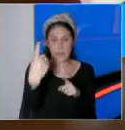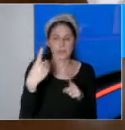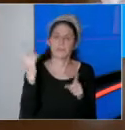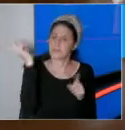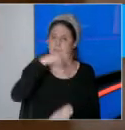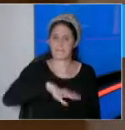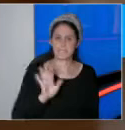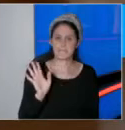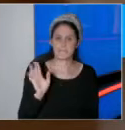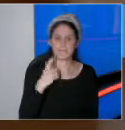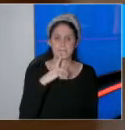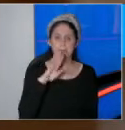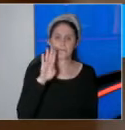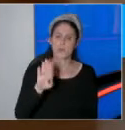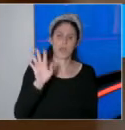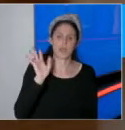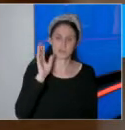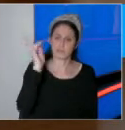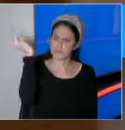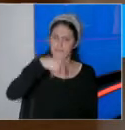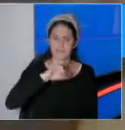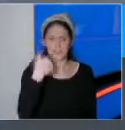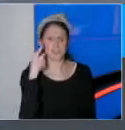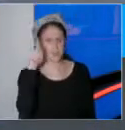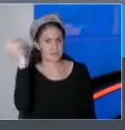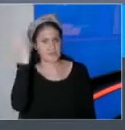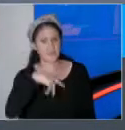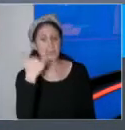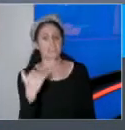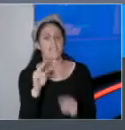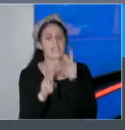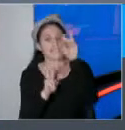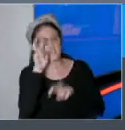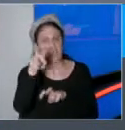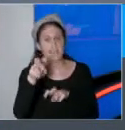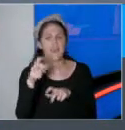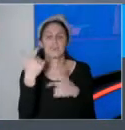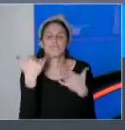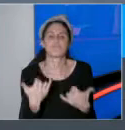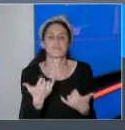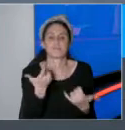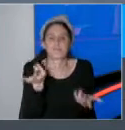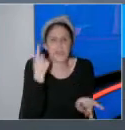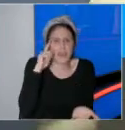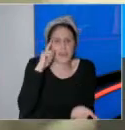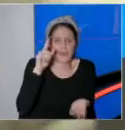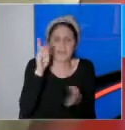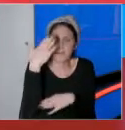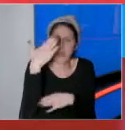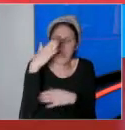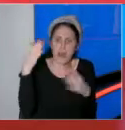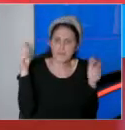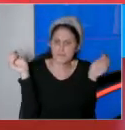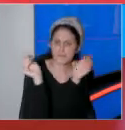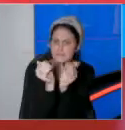את זה. אז בהוטן. בהוטן, כן. אוקיי. בסדר גמור. עכשיו נעבור לשלב, למדרגה הבאה. מה אנחנו יודעים על הממלכה הקטנטנה הזו?